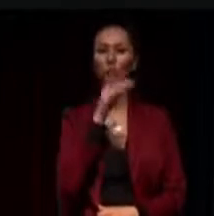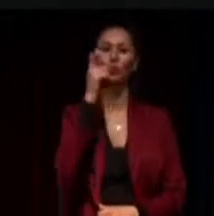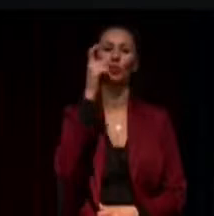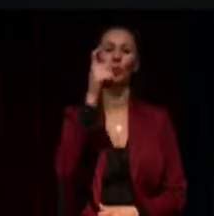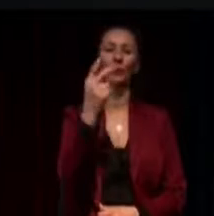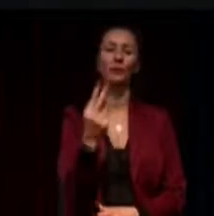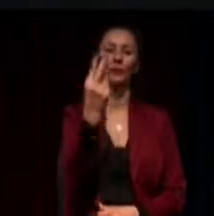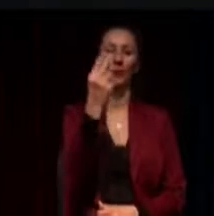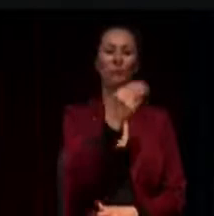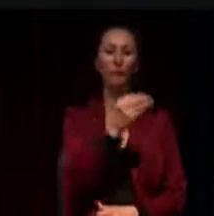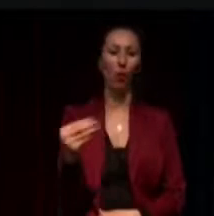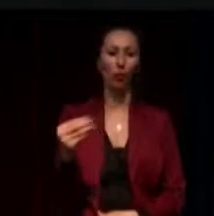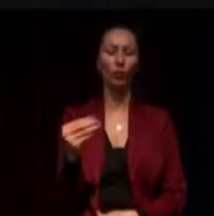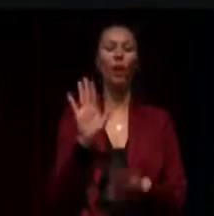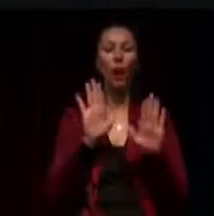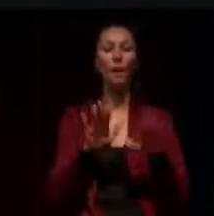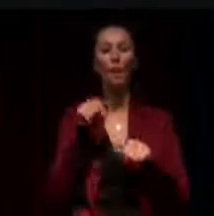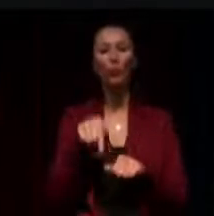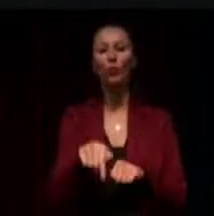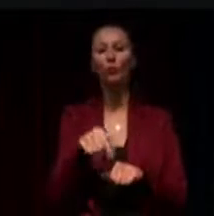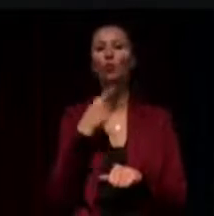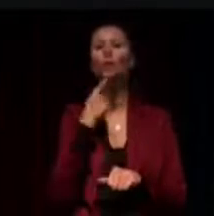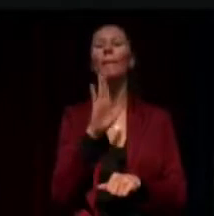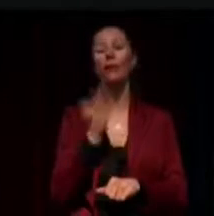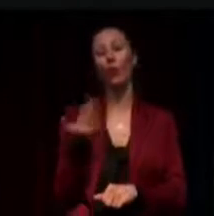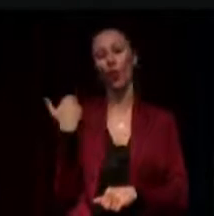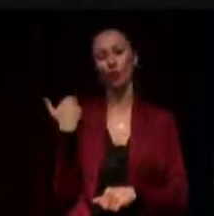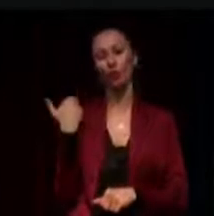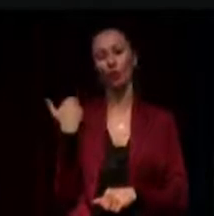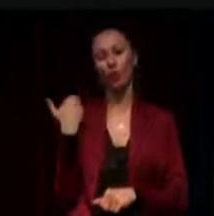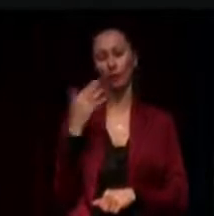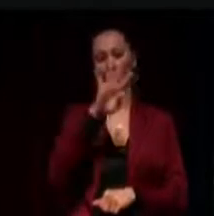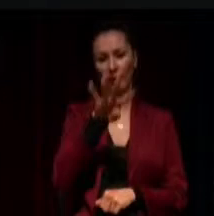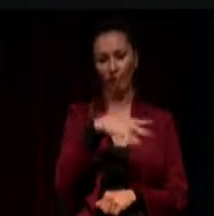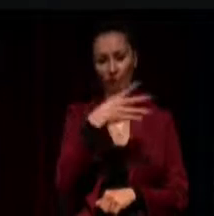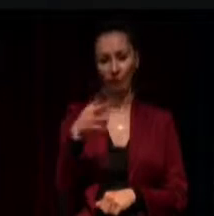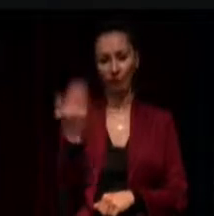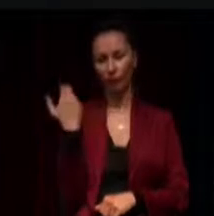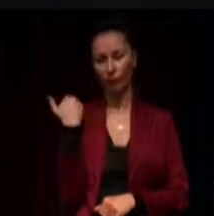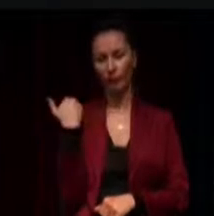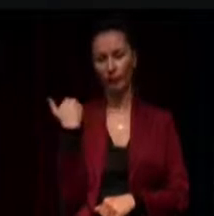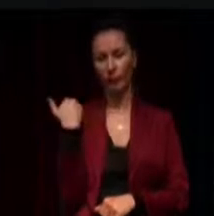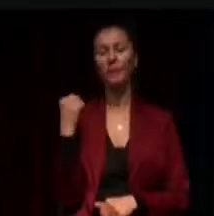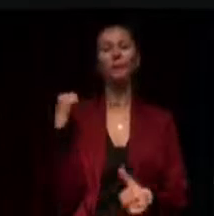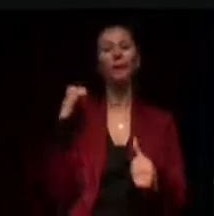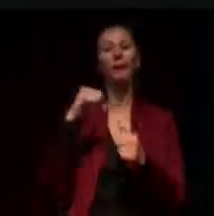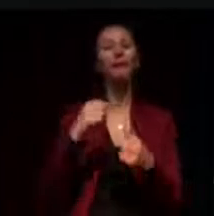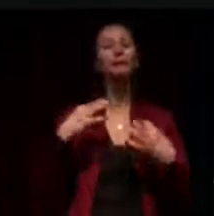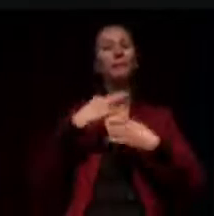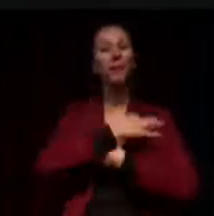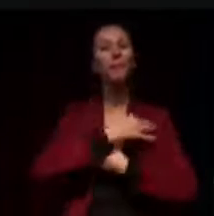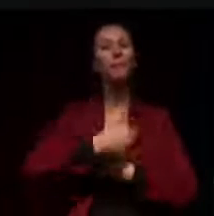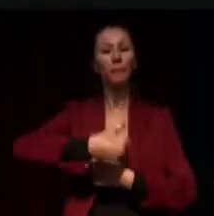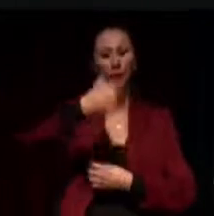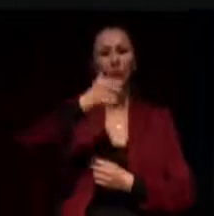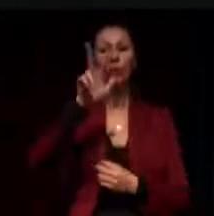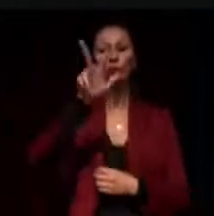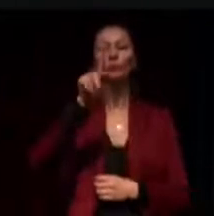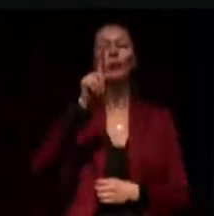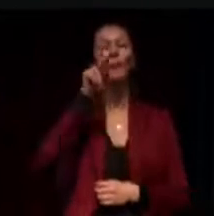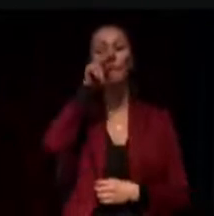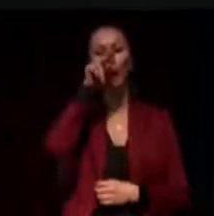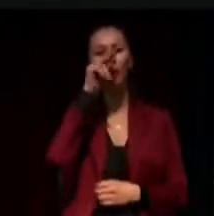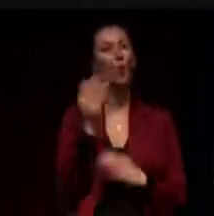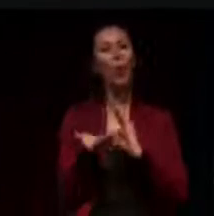1 milyar 597 milyon. Ama buna gelmeden önce, bu bütçenin detayına gelmeden önce Yine Sayın Başkan'ın 31